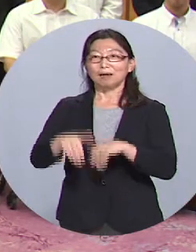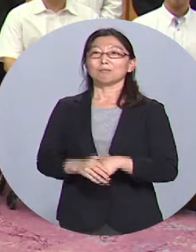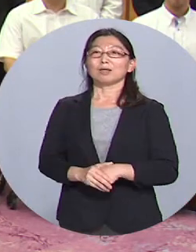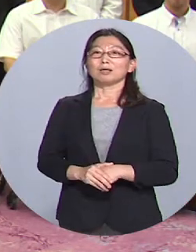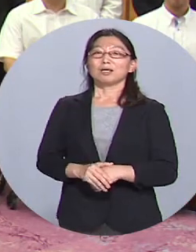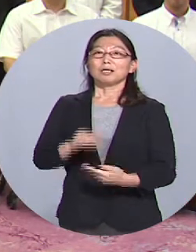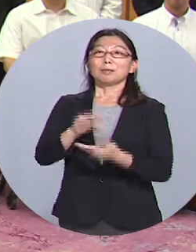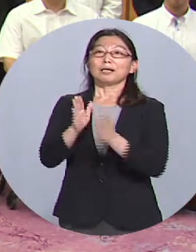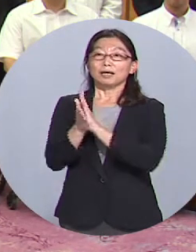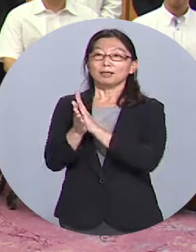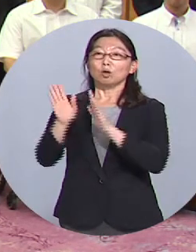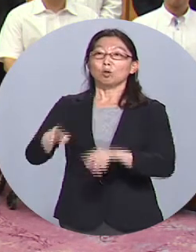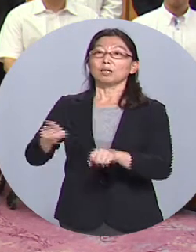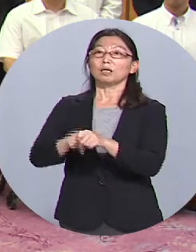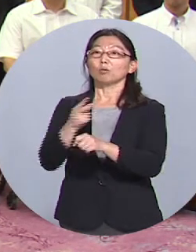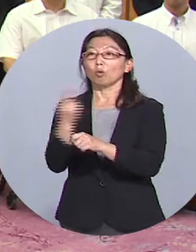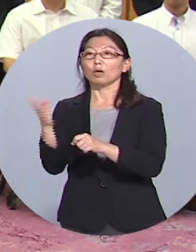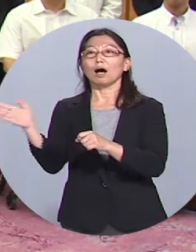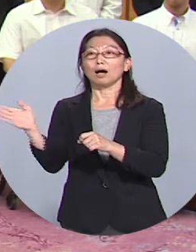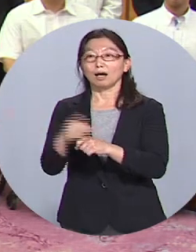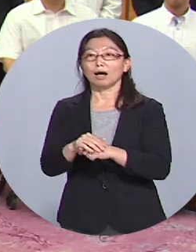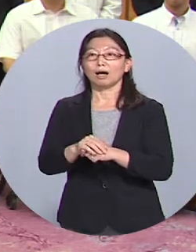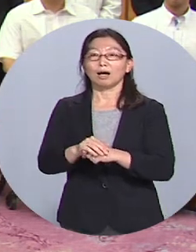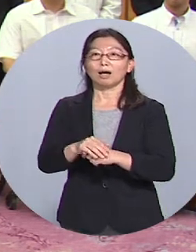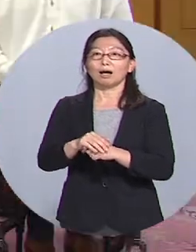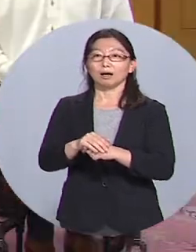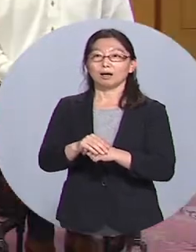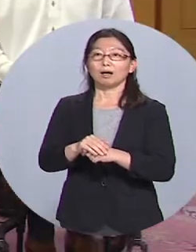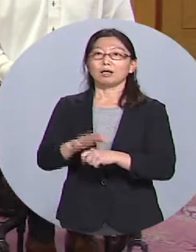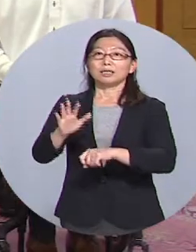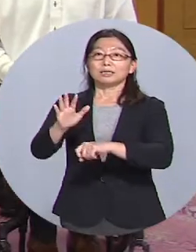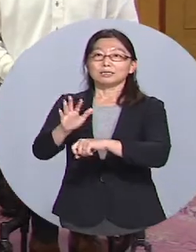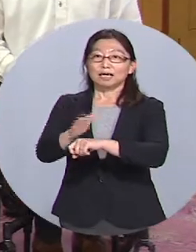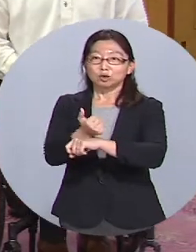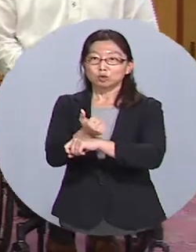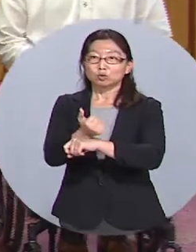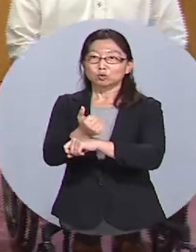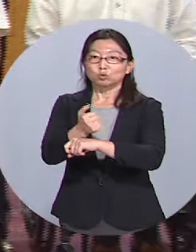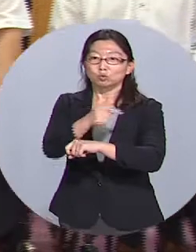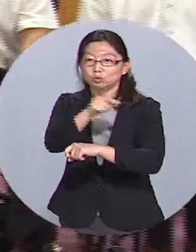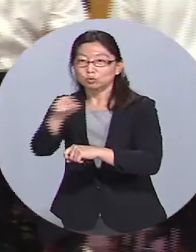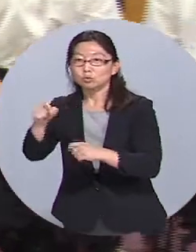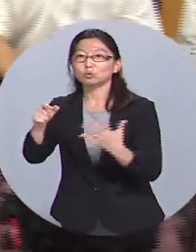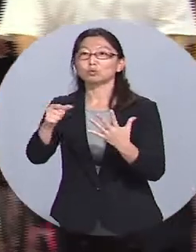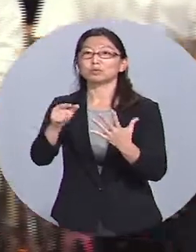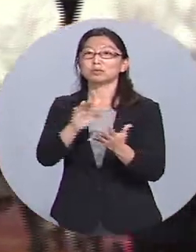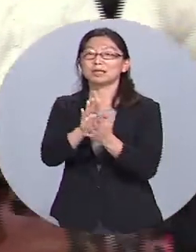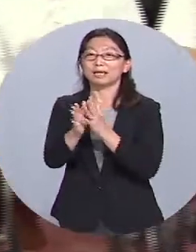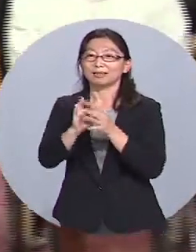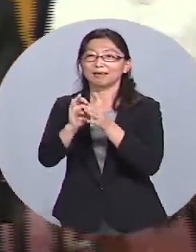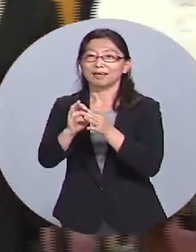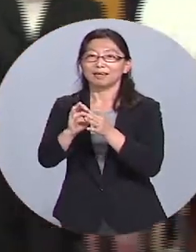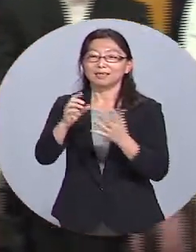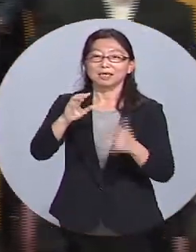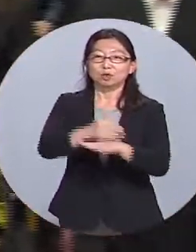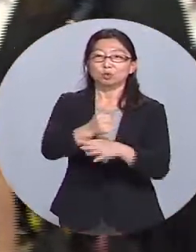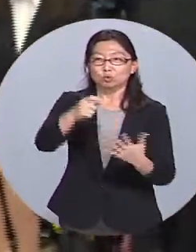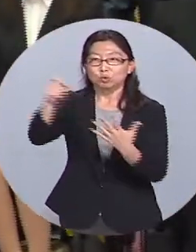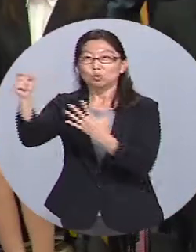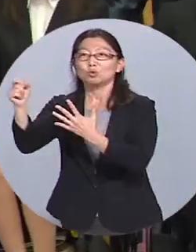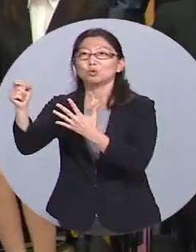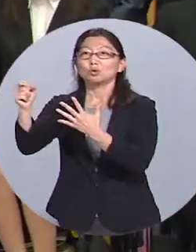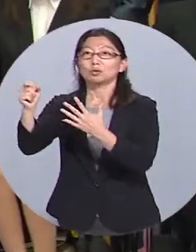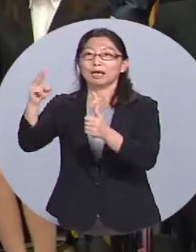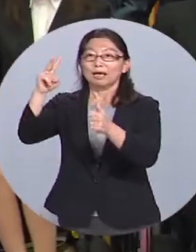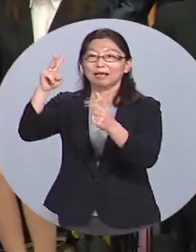埼玉県は今年度からパラリンピックに出場、活躍が期待される県ゆかりの選手を埼玉パラドリームアスリートに